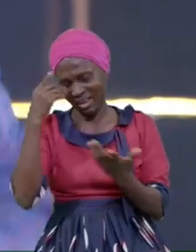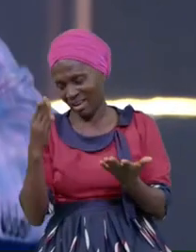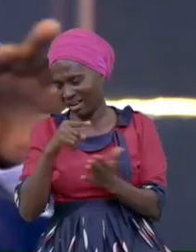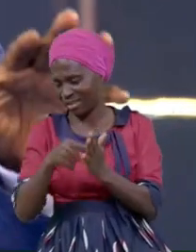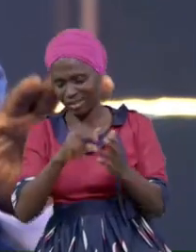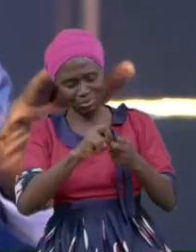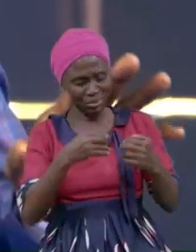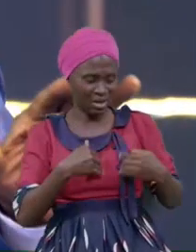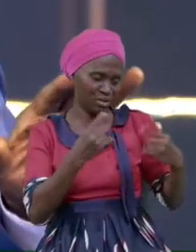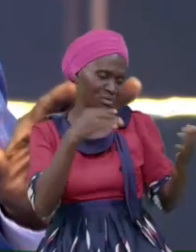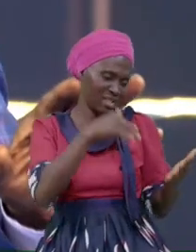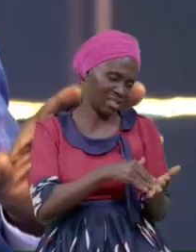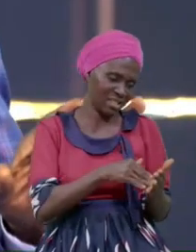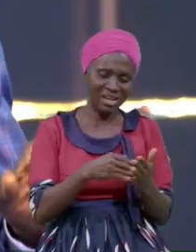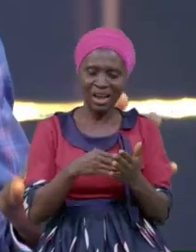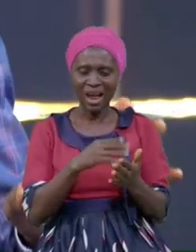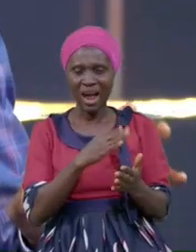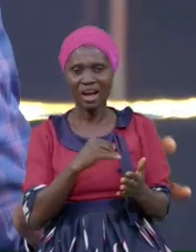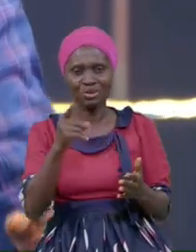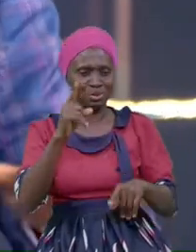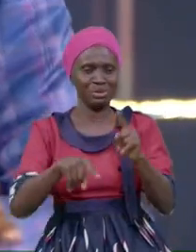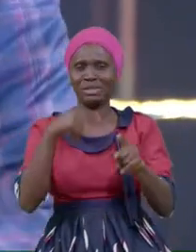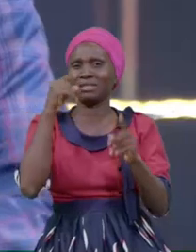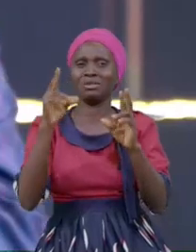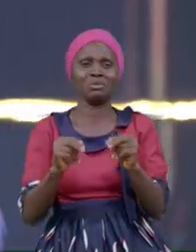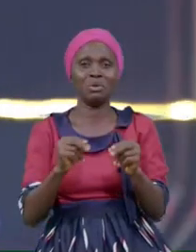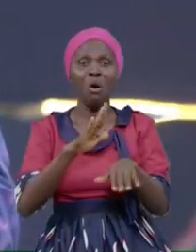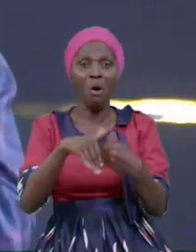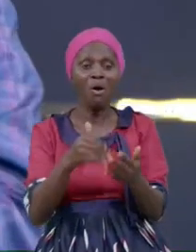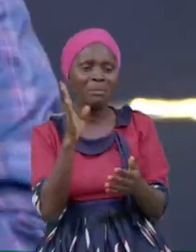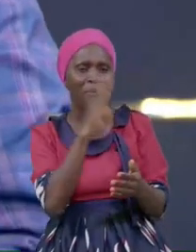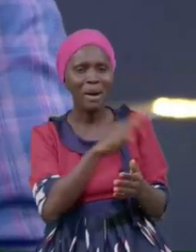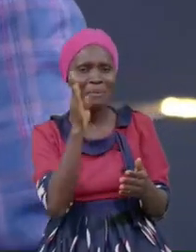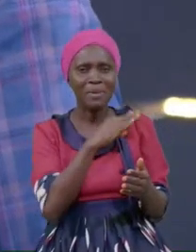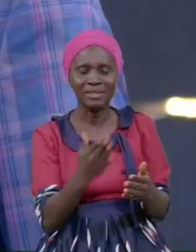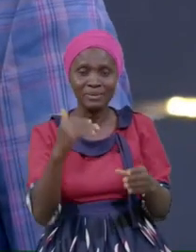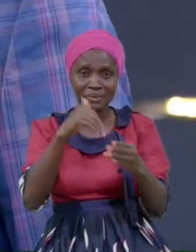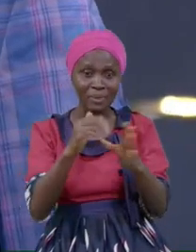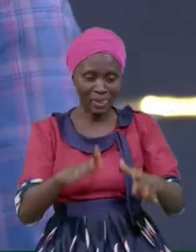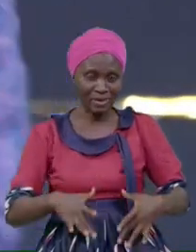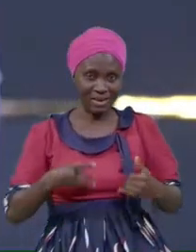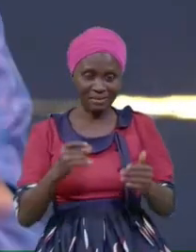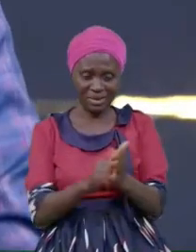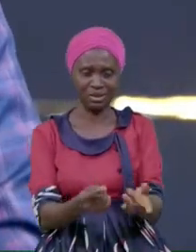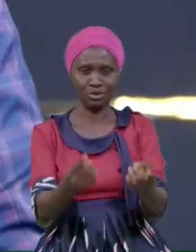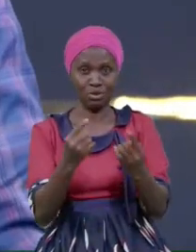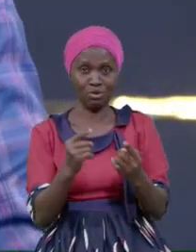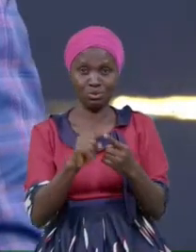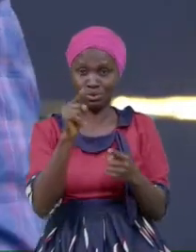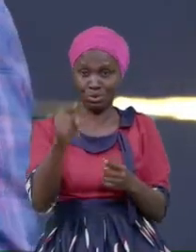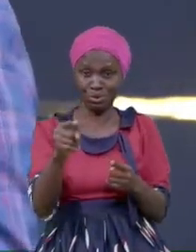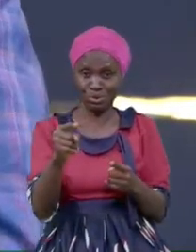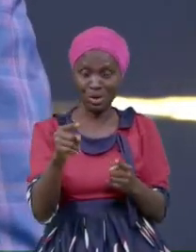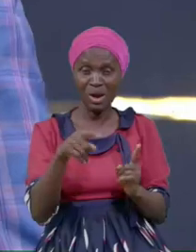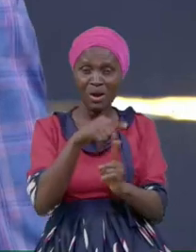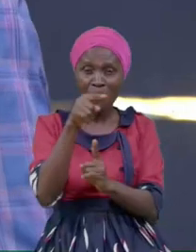ne pouvais pas dire non. Toutes ces mauvaises choses de ta vie qui venaient, et quand elles ne